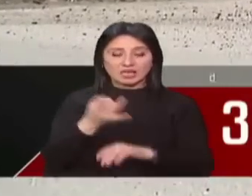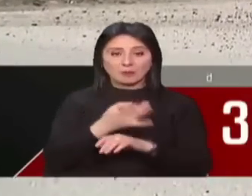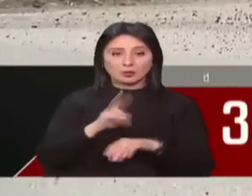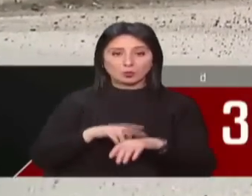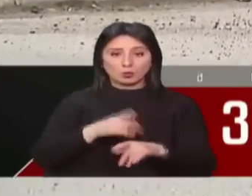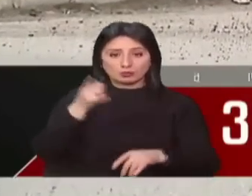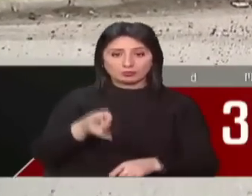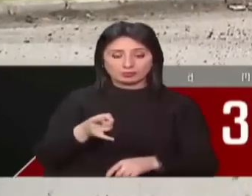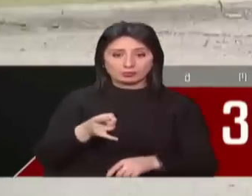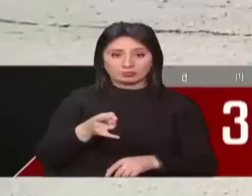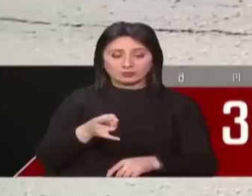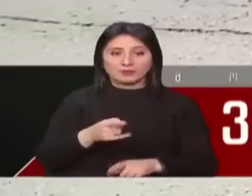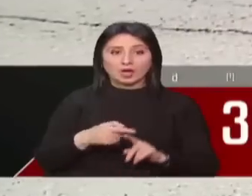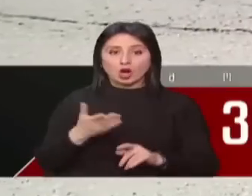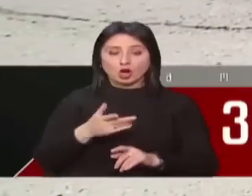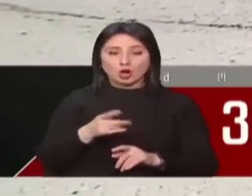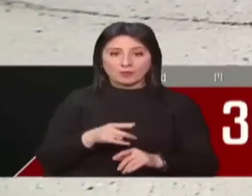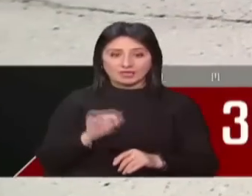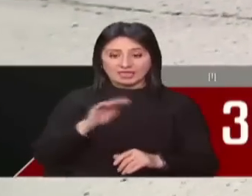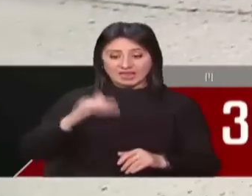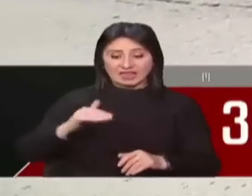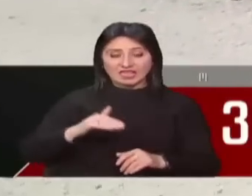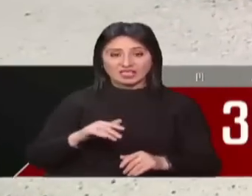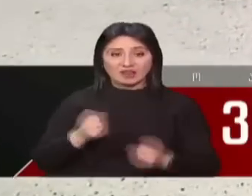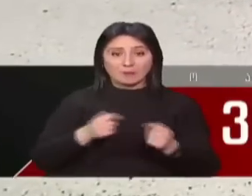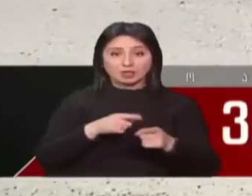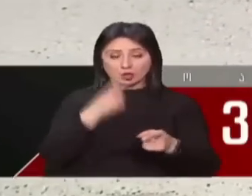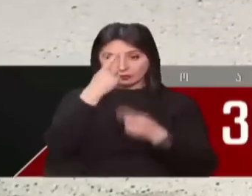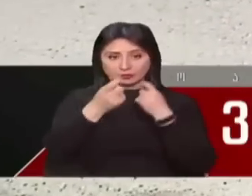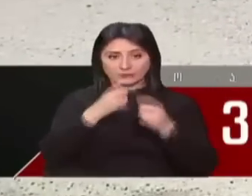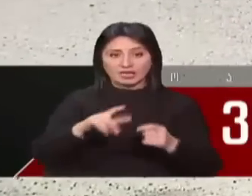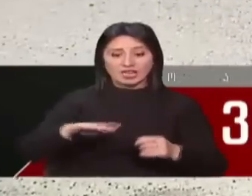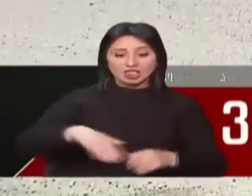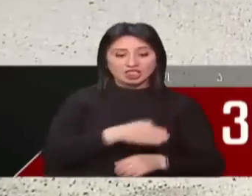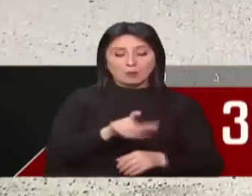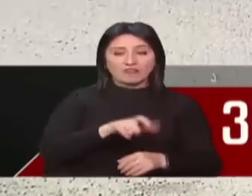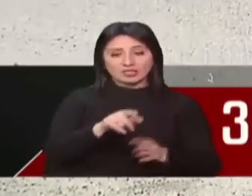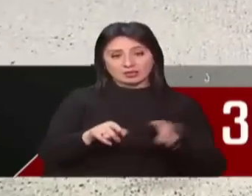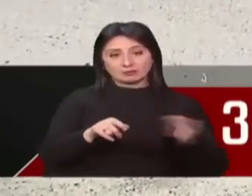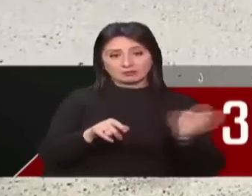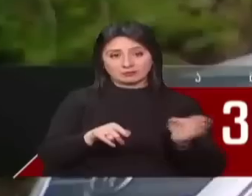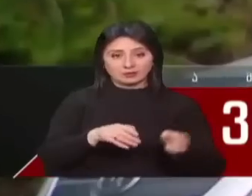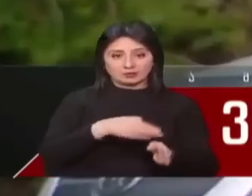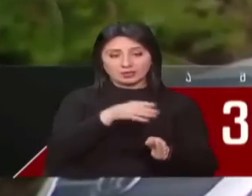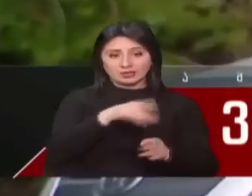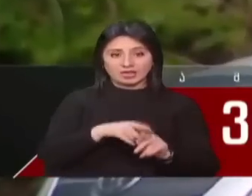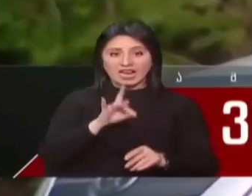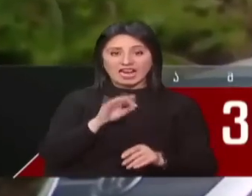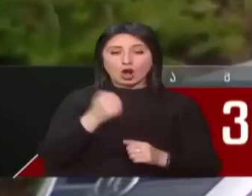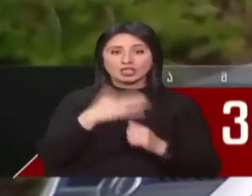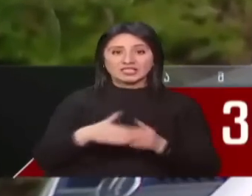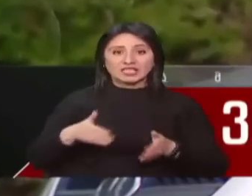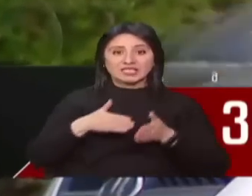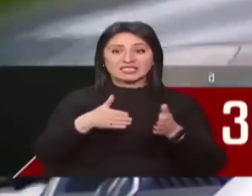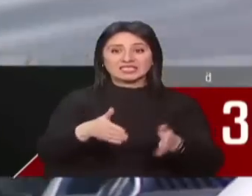პოლიციის ეკიპაჟია მობილიზებული, რომელიც დასავლეთისკენ მიმავალ მძღოლებს შემოვლითი გზის მიმართულებით ამისამართებს. რიკოტის